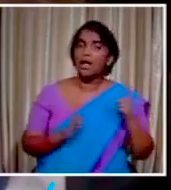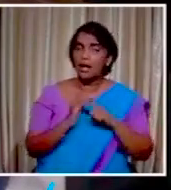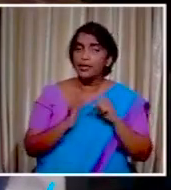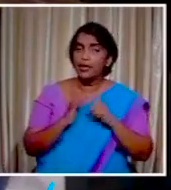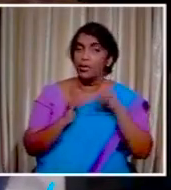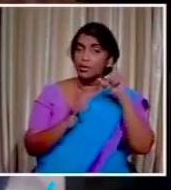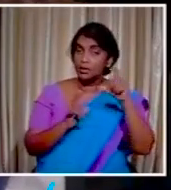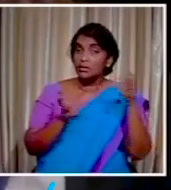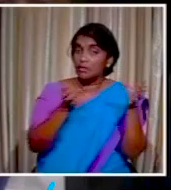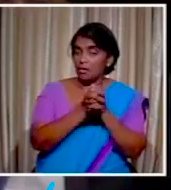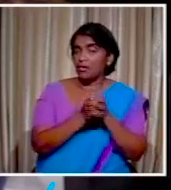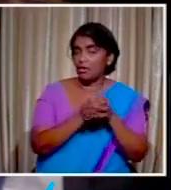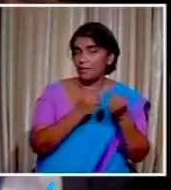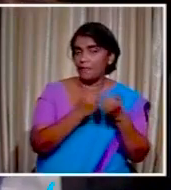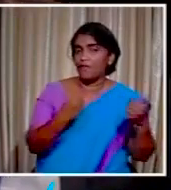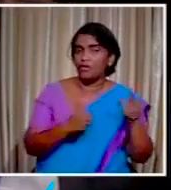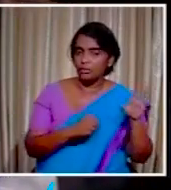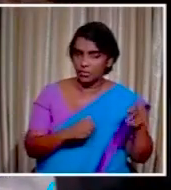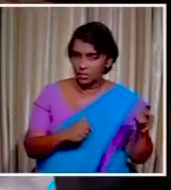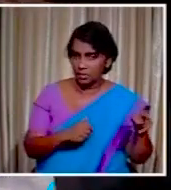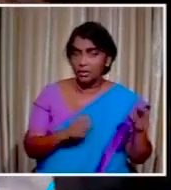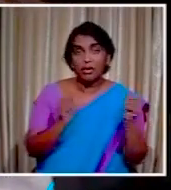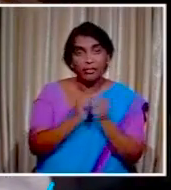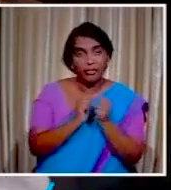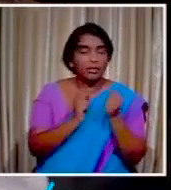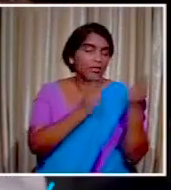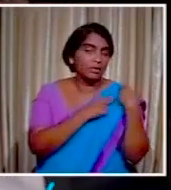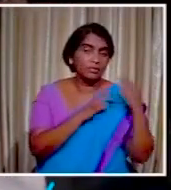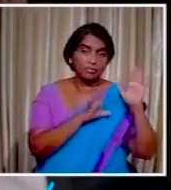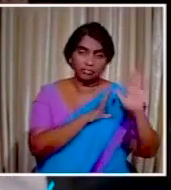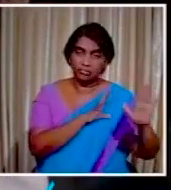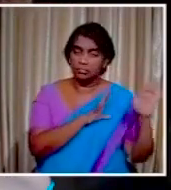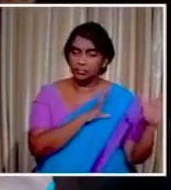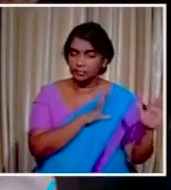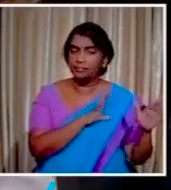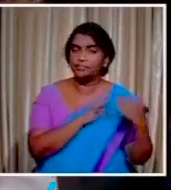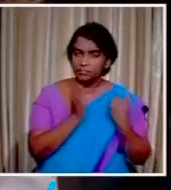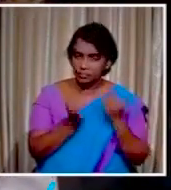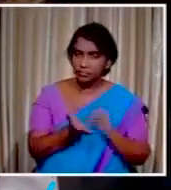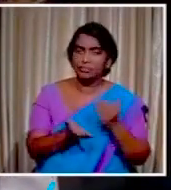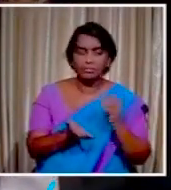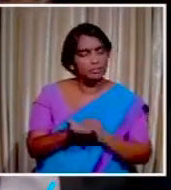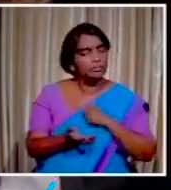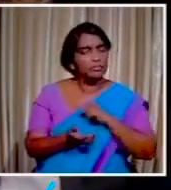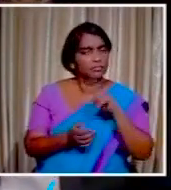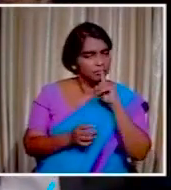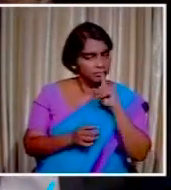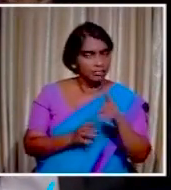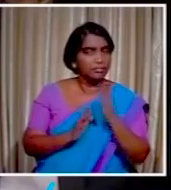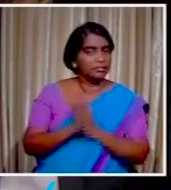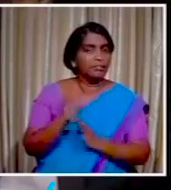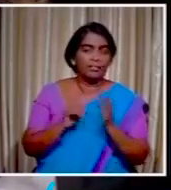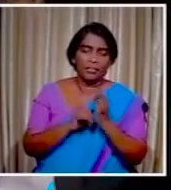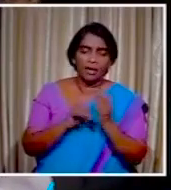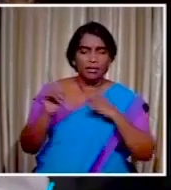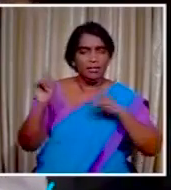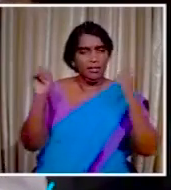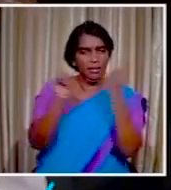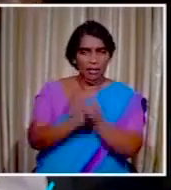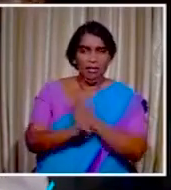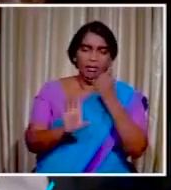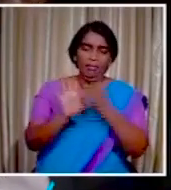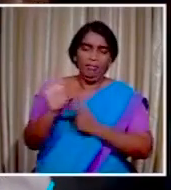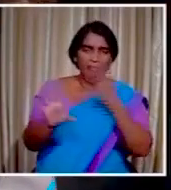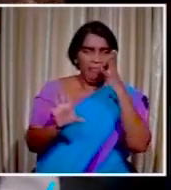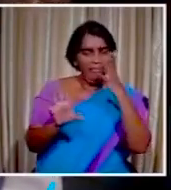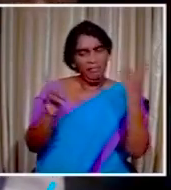වෙනම කණ්ඩායමක්. මේක කළ යුතු කණ්ඩායම් තියෙනවා. මන් දිගින් දිගටම කිව්වේ ඇමතිවරු ඉන්න පුළුවන් අවුරුදු